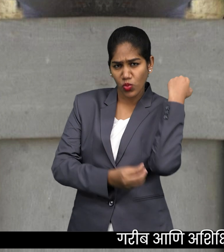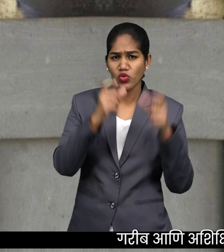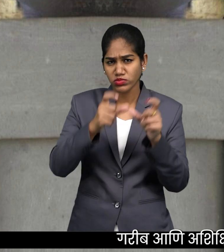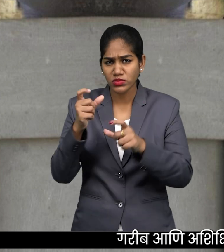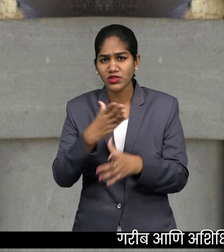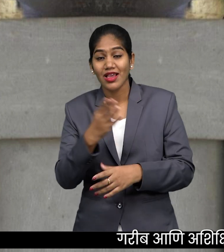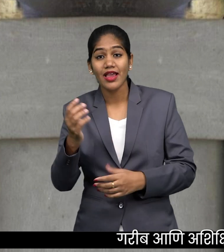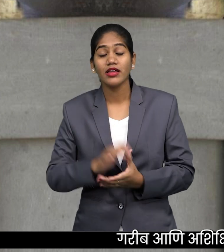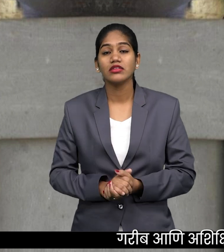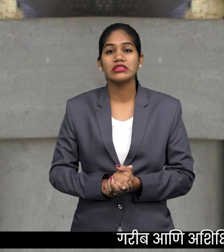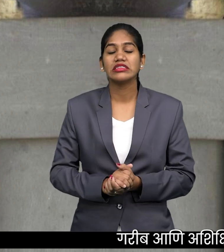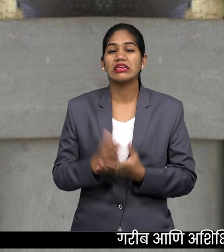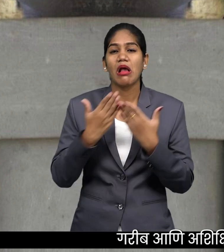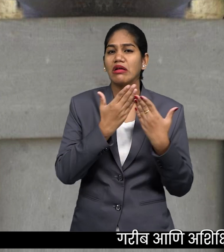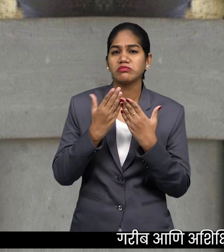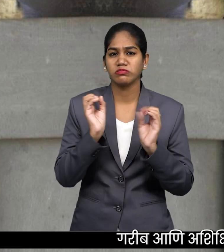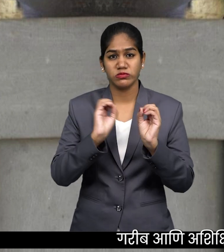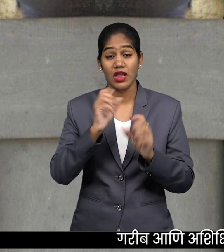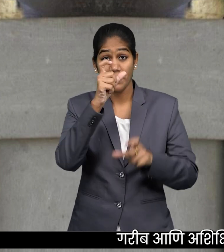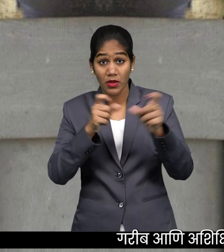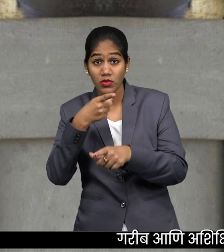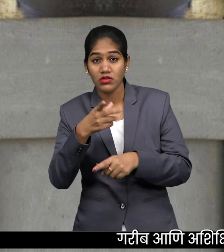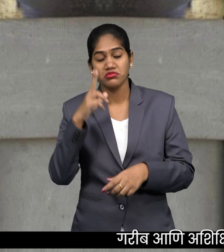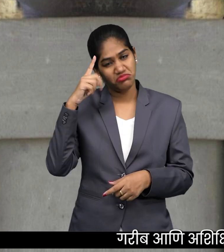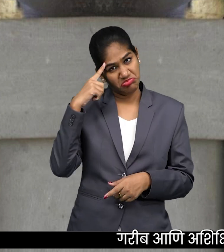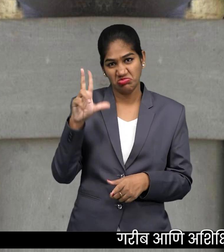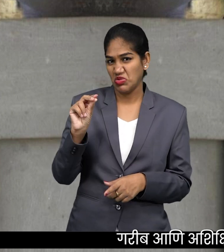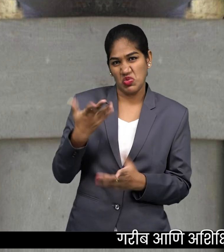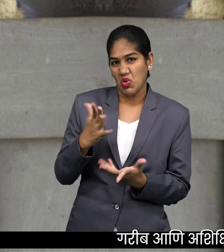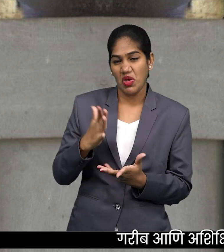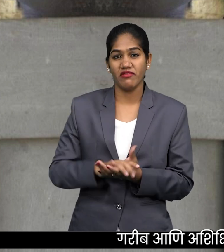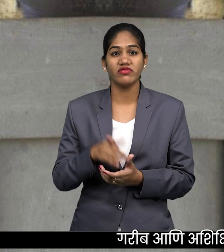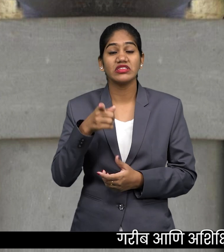गरीब आणि अशिक्षित लोकांना तसा प्रवेश मिळत नाही.